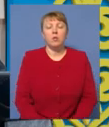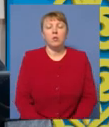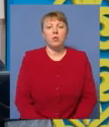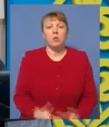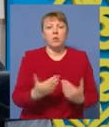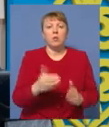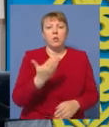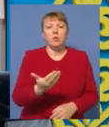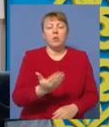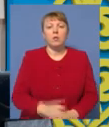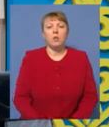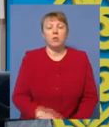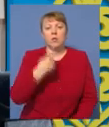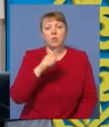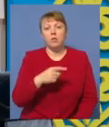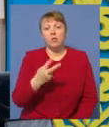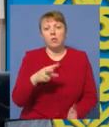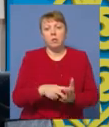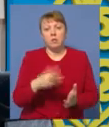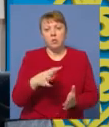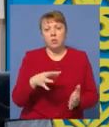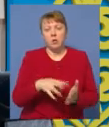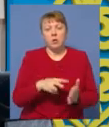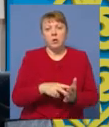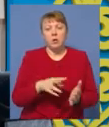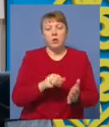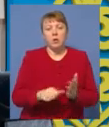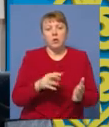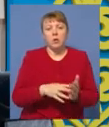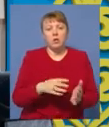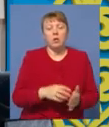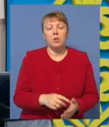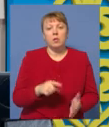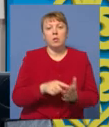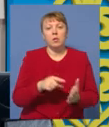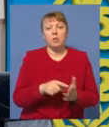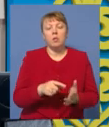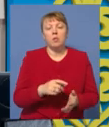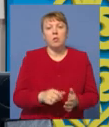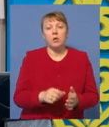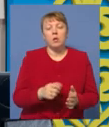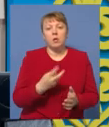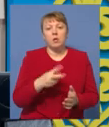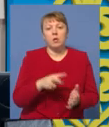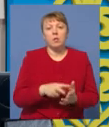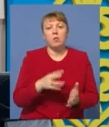открыты для вас, поэтому звоните к нам по номеру телефона 28-58-69, номер мессенджера WhatsApp